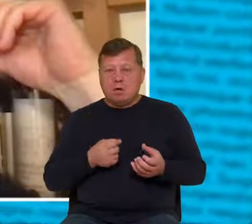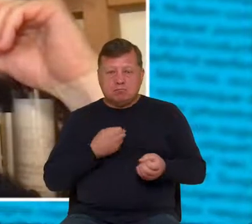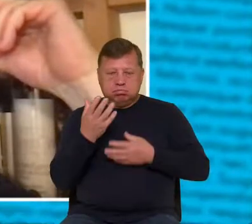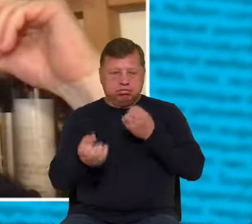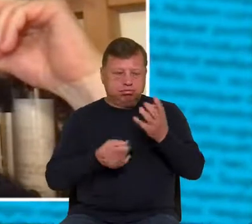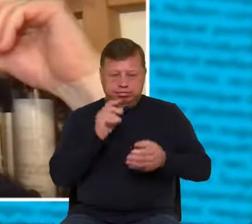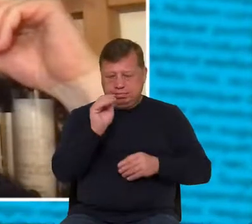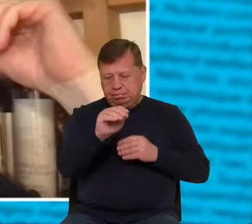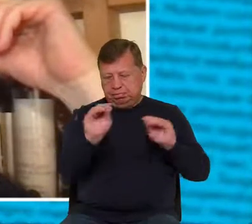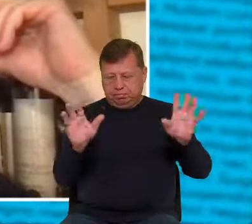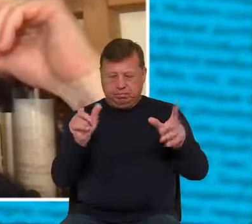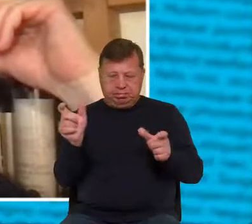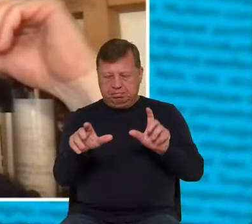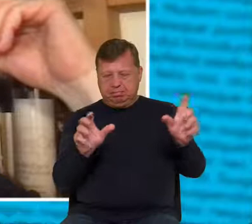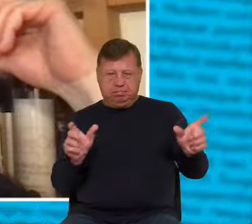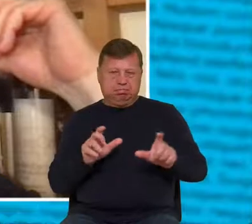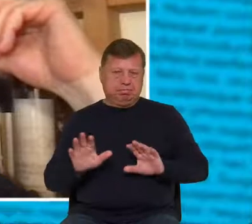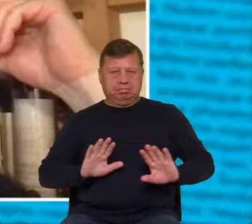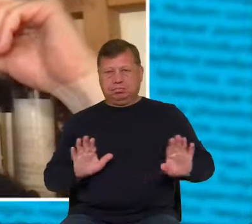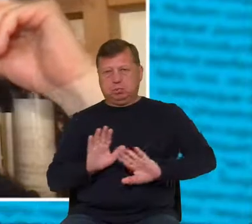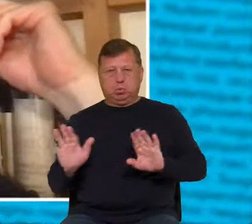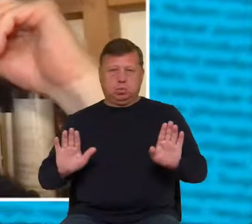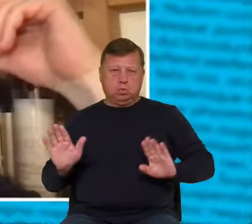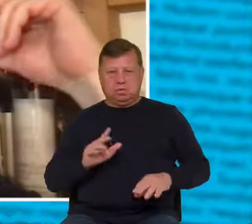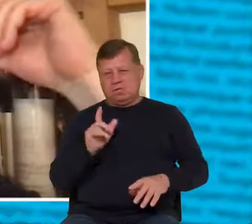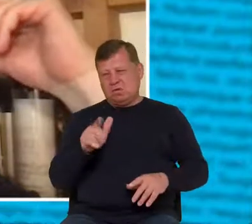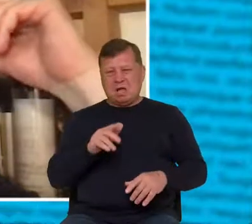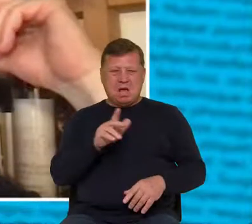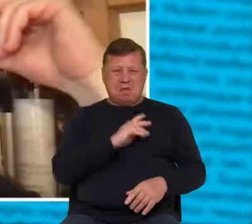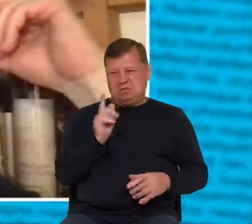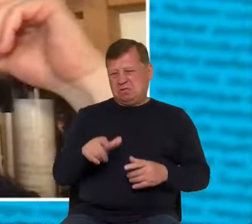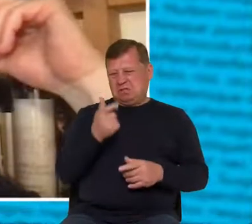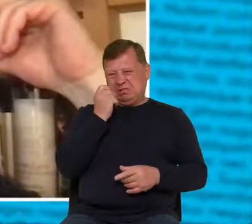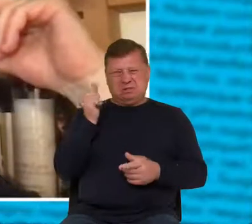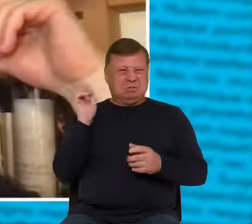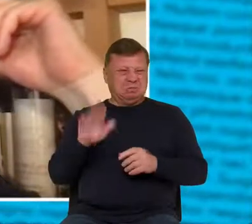rzeczy i myślimy, kurka, to jest jakiś śmieć, jakieś gówno.